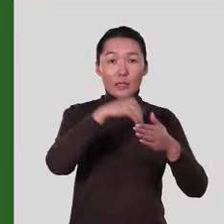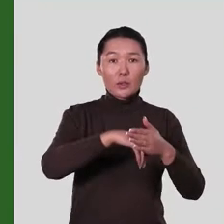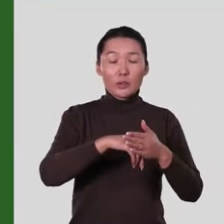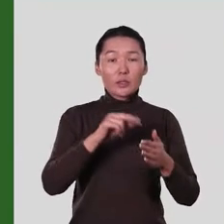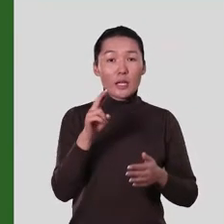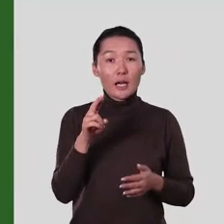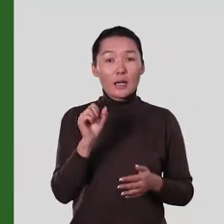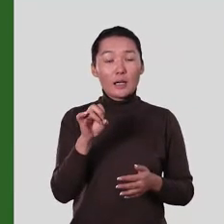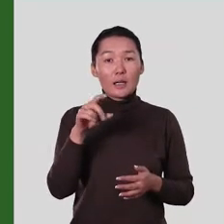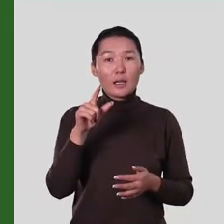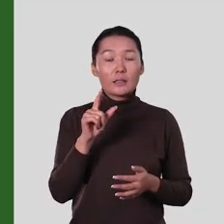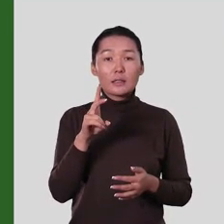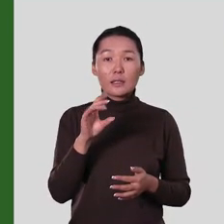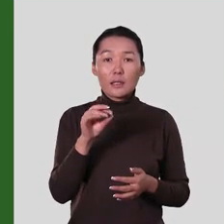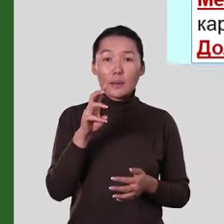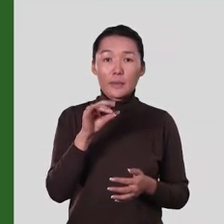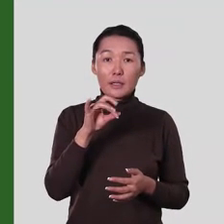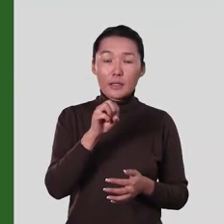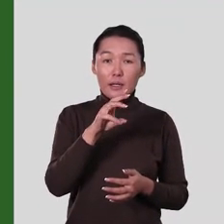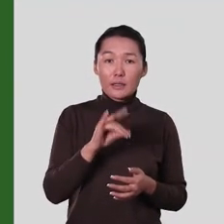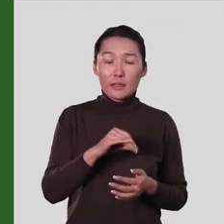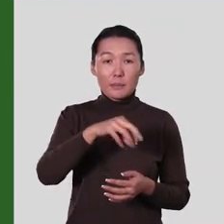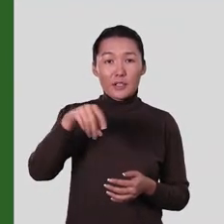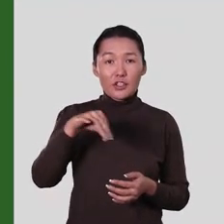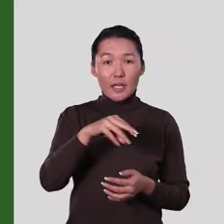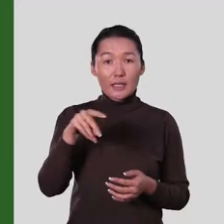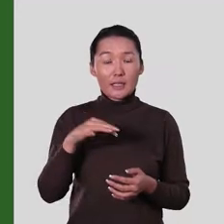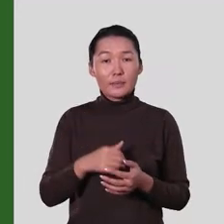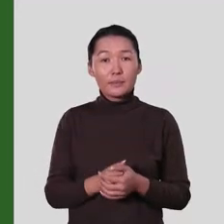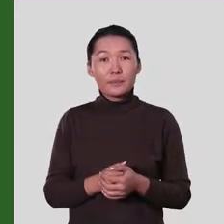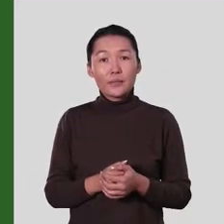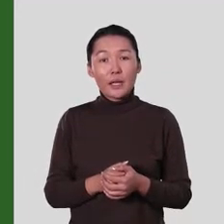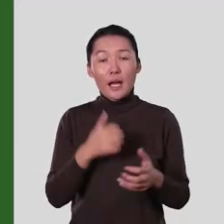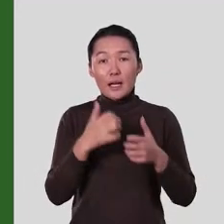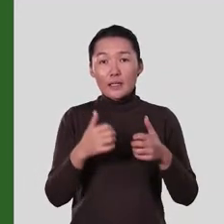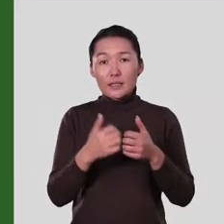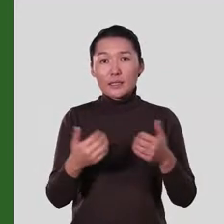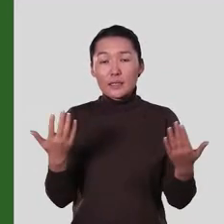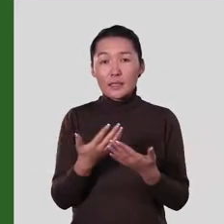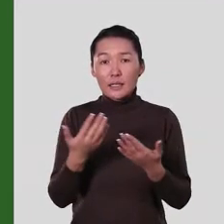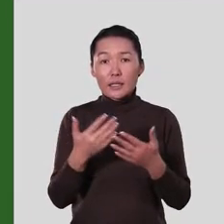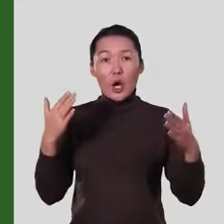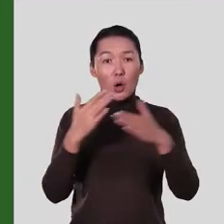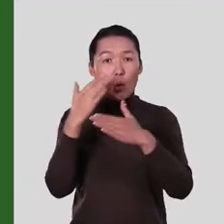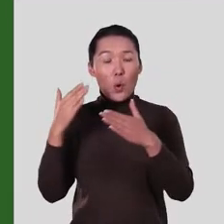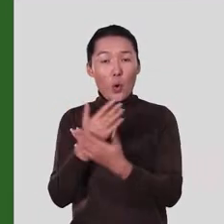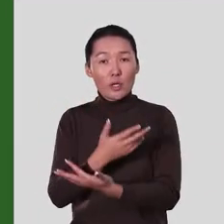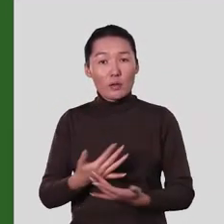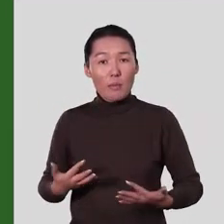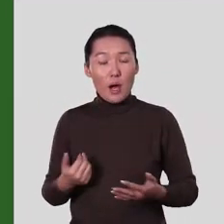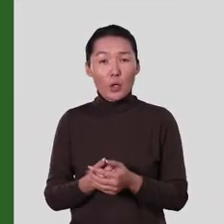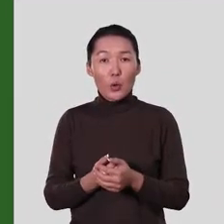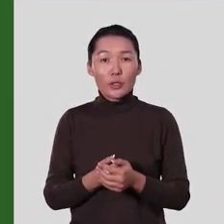конгломераты, песчаники, известняки, пески. Среди таких горных пород